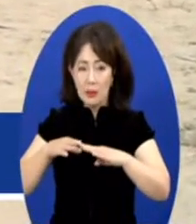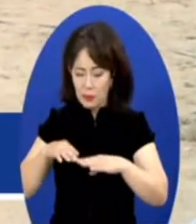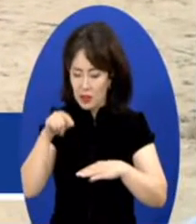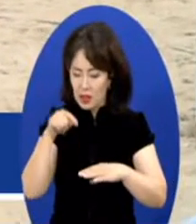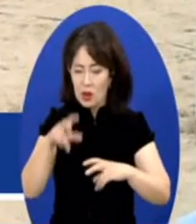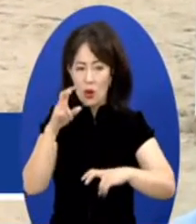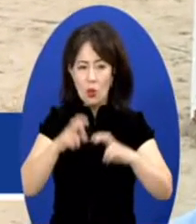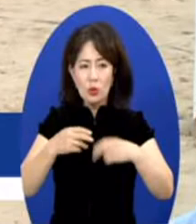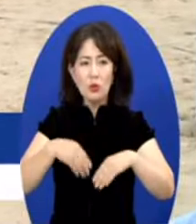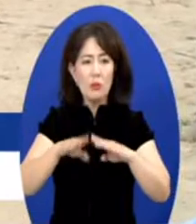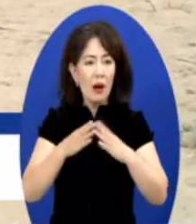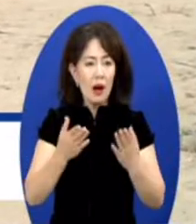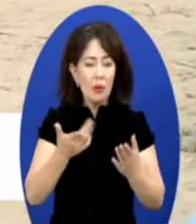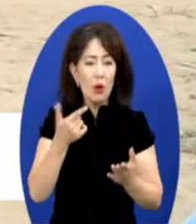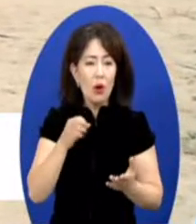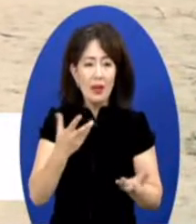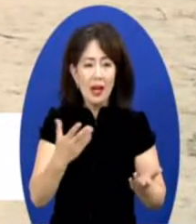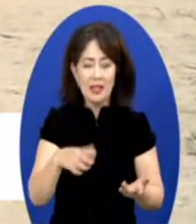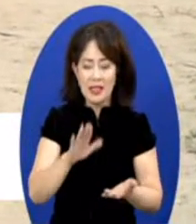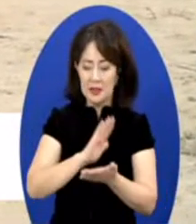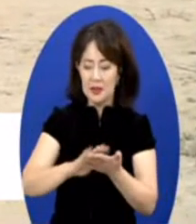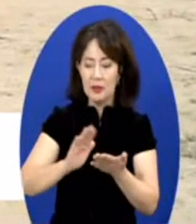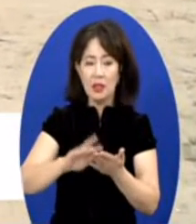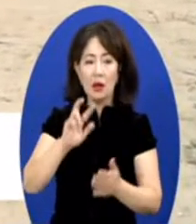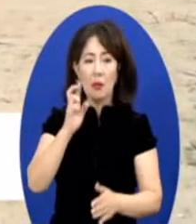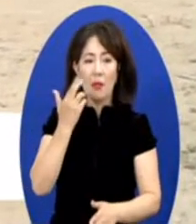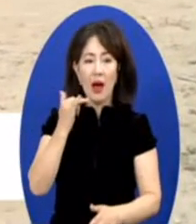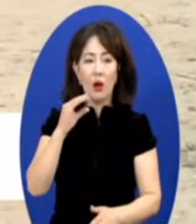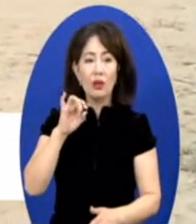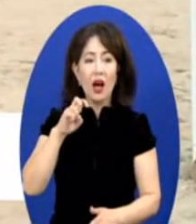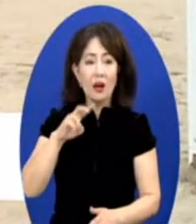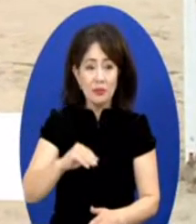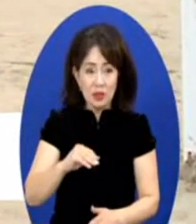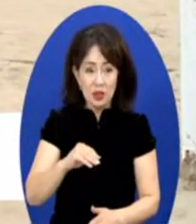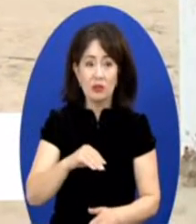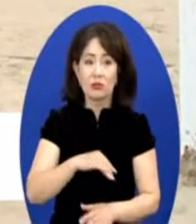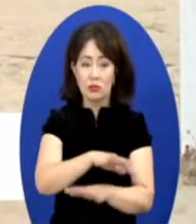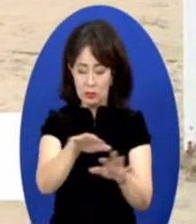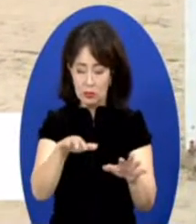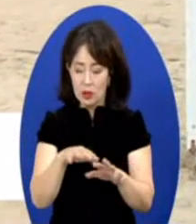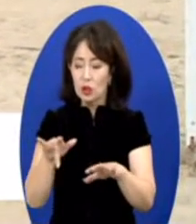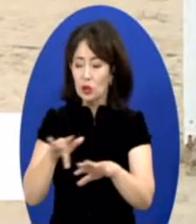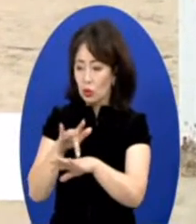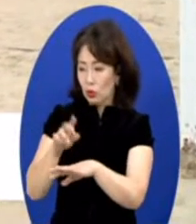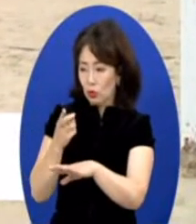Энэ үйлдвэрүүд барьж байгаа бол хамгийн гол асуудал нь цэвэрлэг байгуулагч асуудал. Тийм болохоор бид төвийн бүстэй